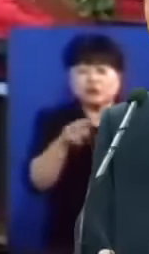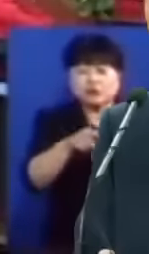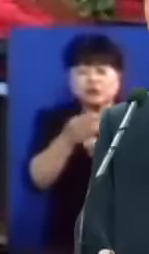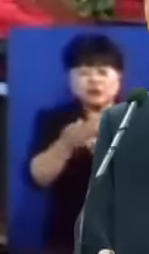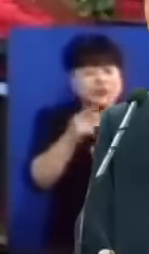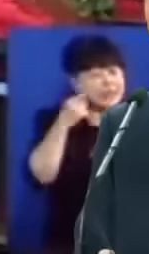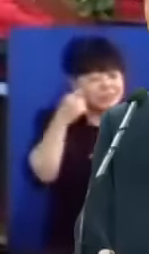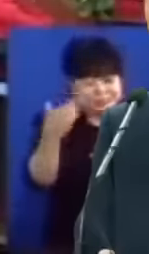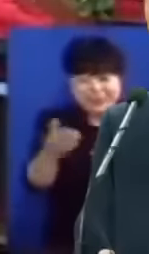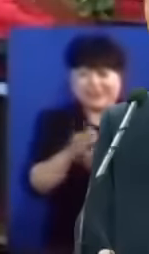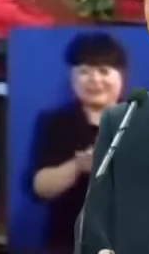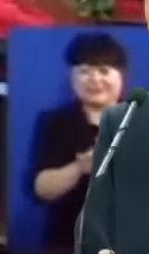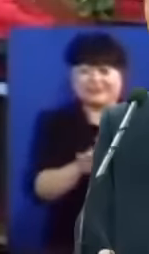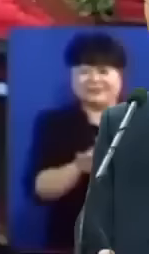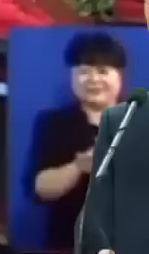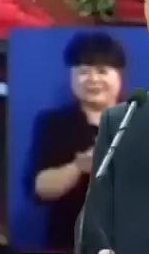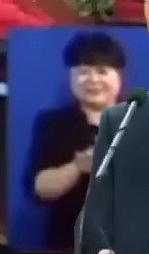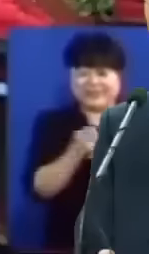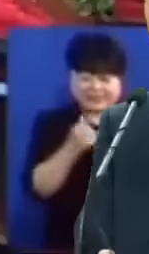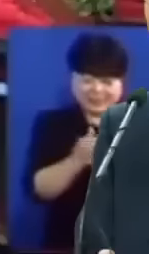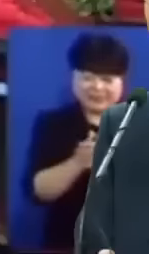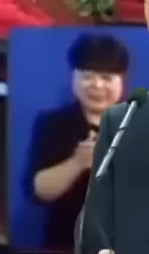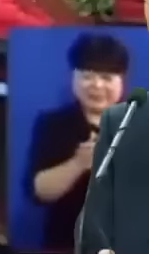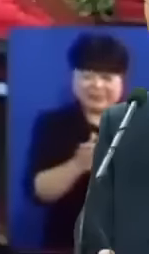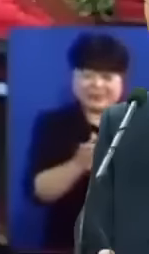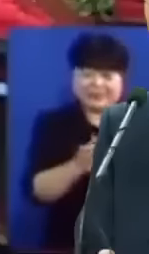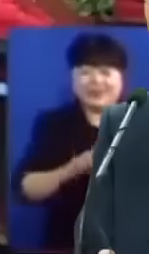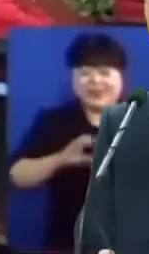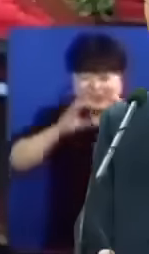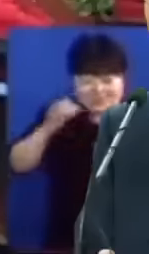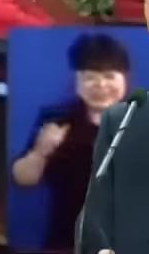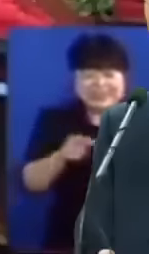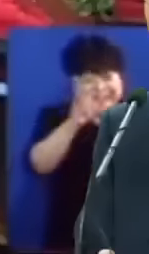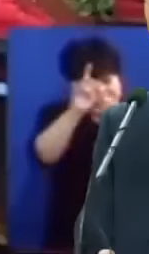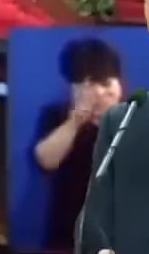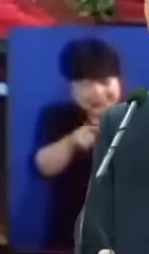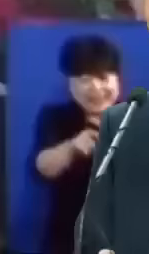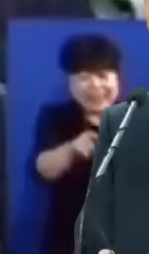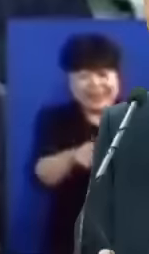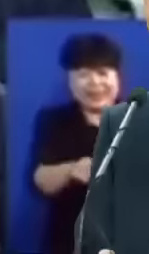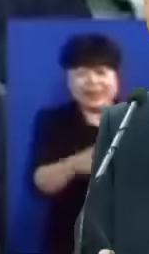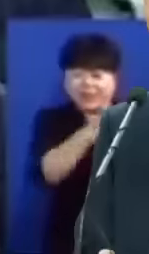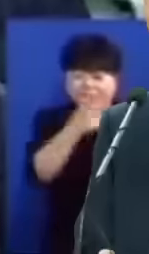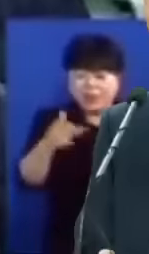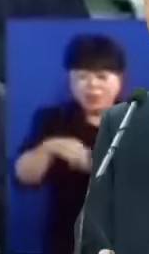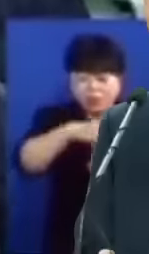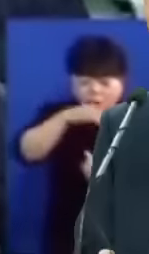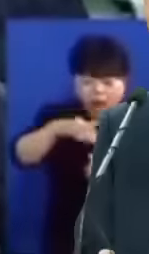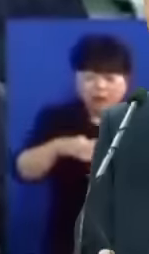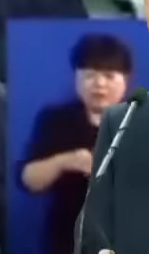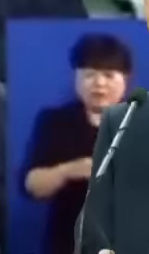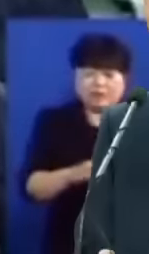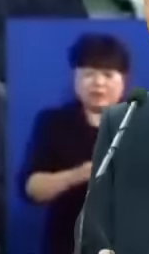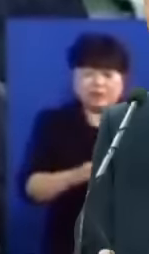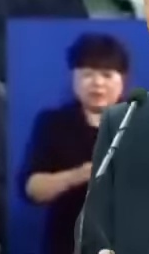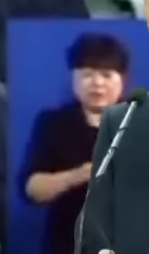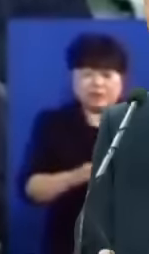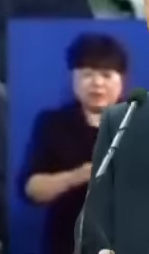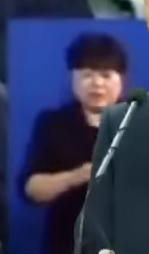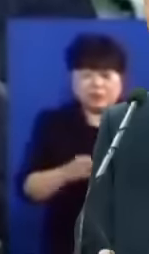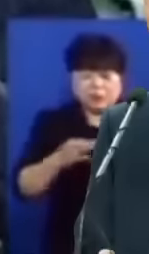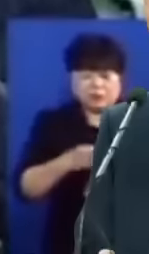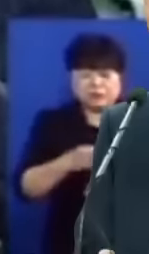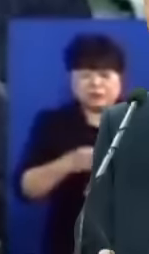선물로 주지 아니하겠느냐. 그러므로 우리는 이 세상을 살면서 너무 우리 환경에 부정적인 것을 바라보는